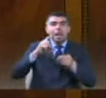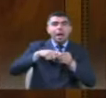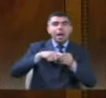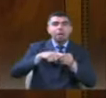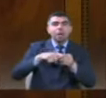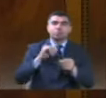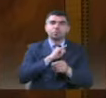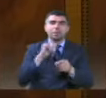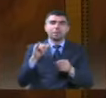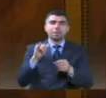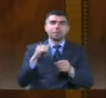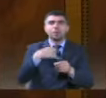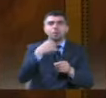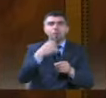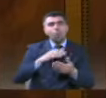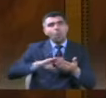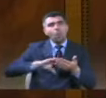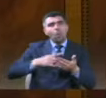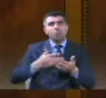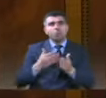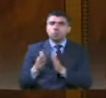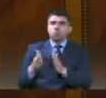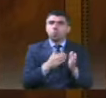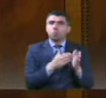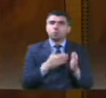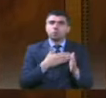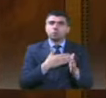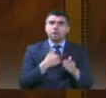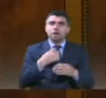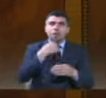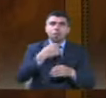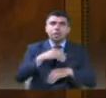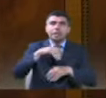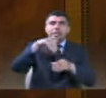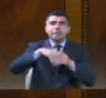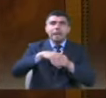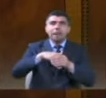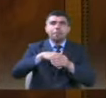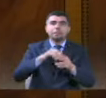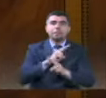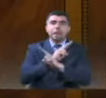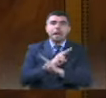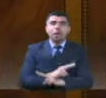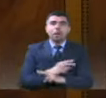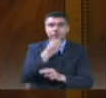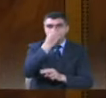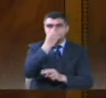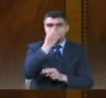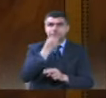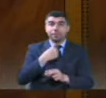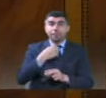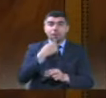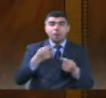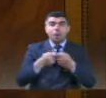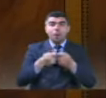تطيقون، خلوني أنا غنتحمل هاد التقاعد باللي جاب الله، لأنه ماشي هاد التقاعد